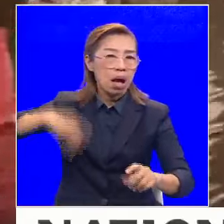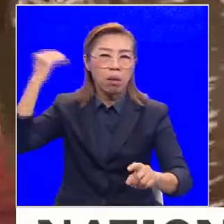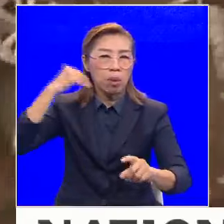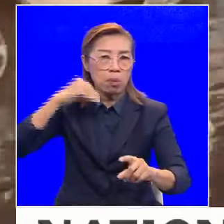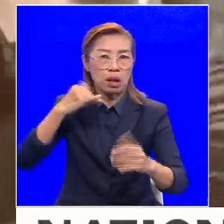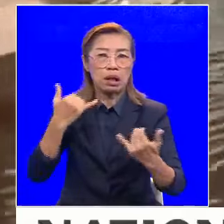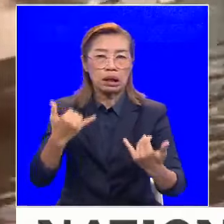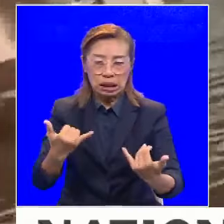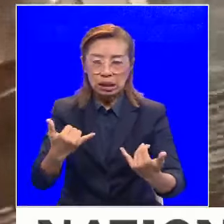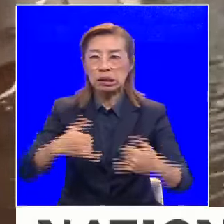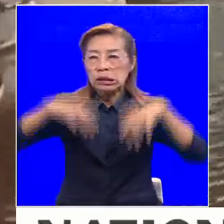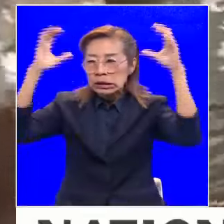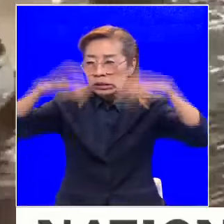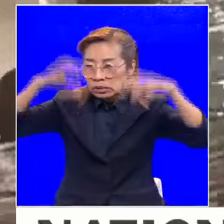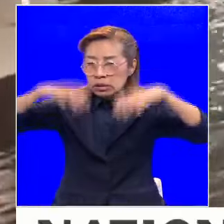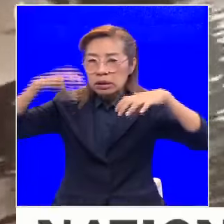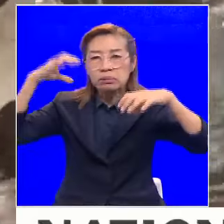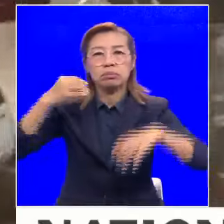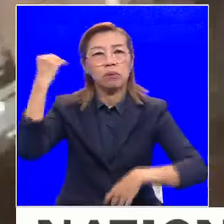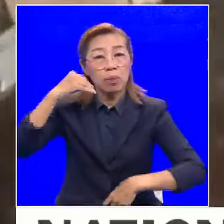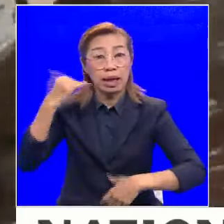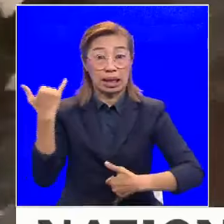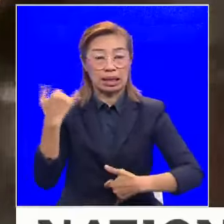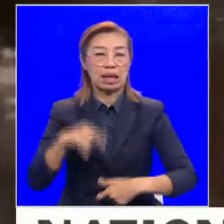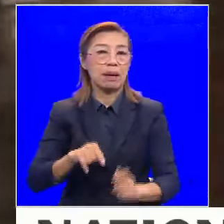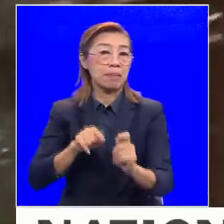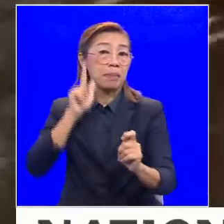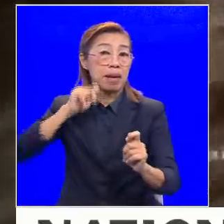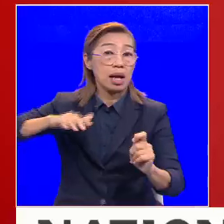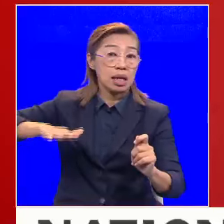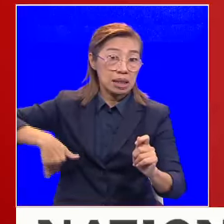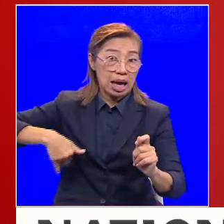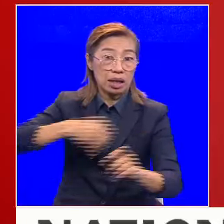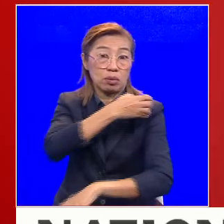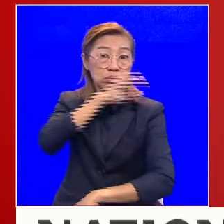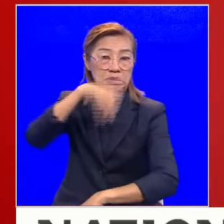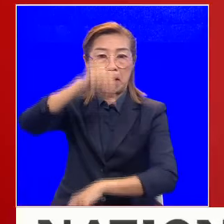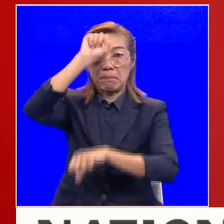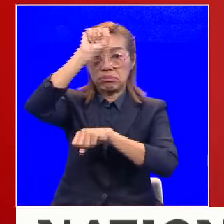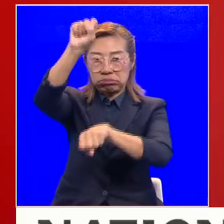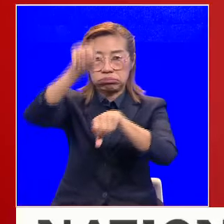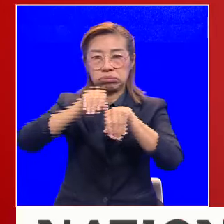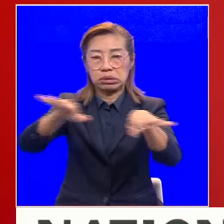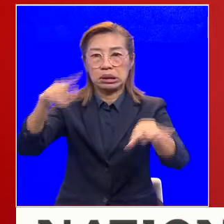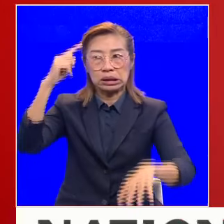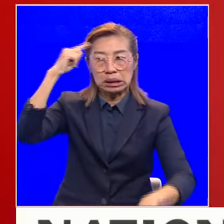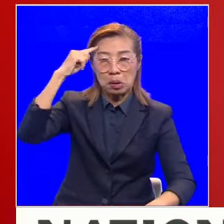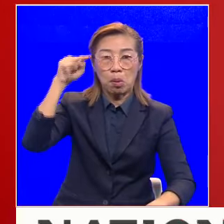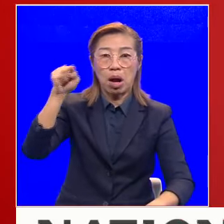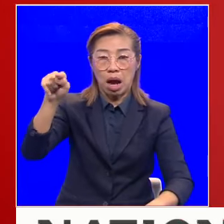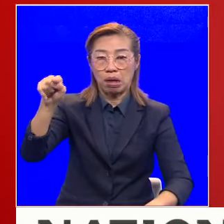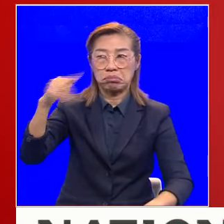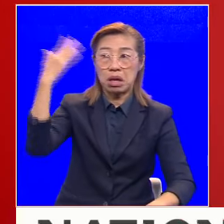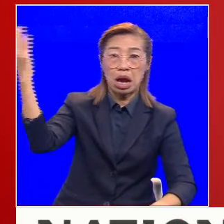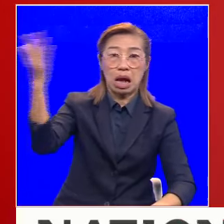ล่าสุดเทศบาลตำบลแม่สายประกาศเตือนประชาชนในพื้นที่บอกประกาศเตือนเลยครับจากคาดการสภาพอากาศหน่วยงานที่เกี่ยวข้องช่